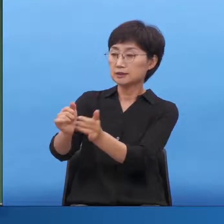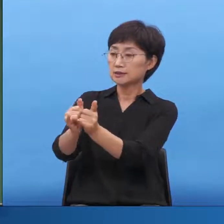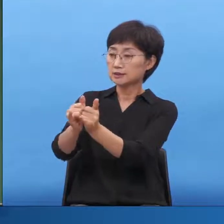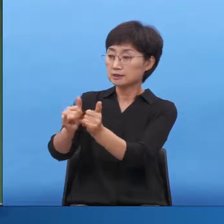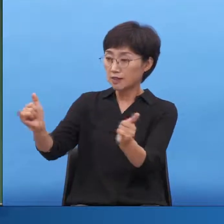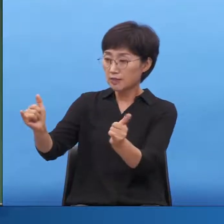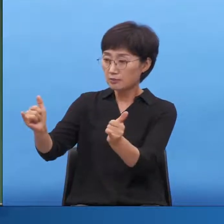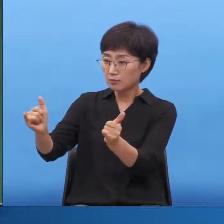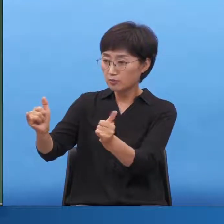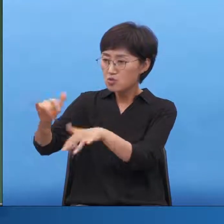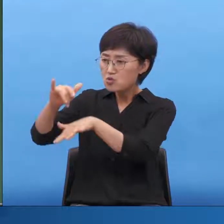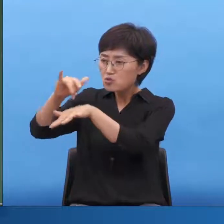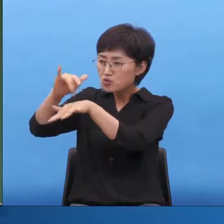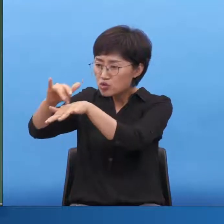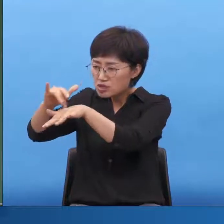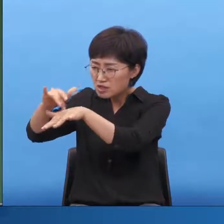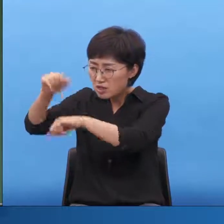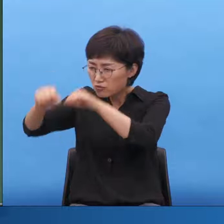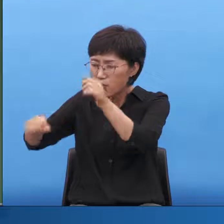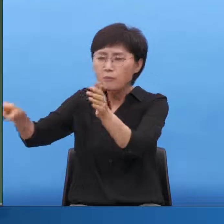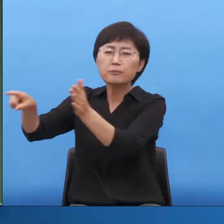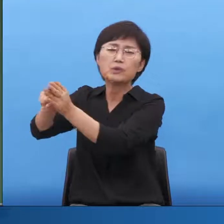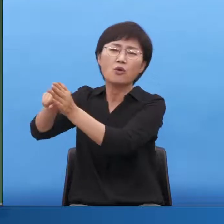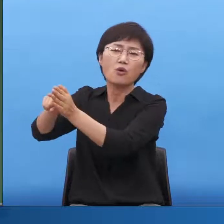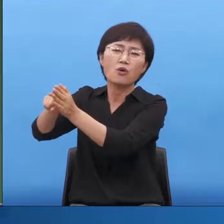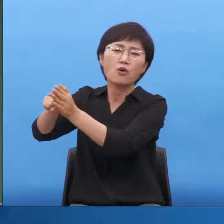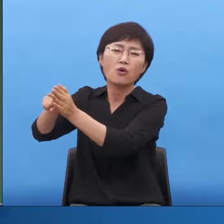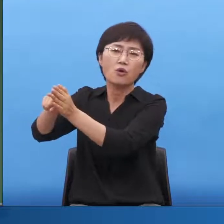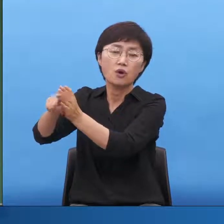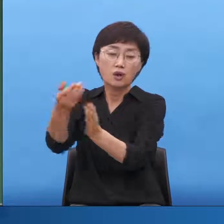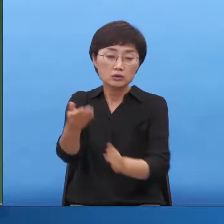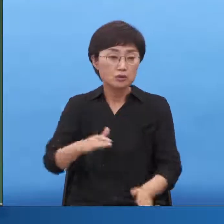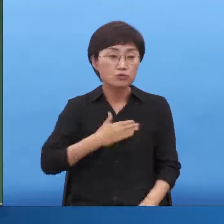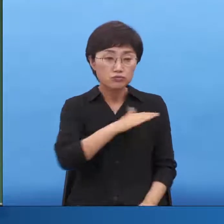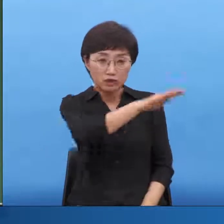내게 임하겠다는데 그걸 그렇게 안 믿는 거예요?